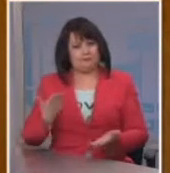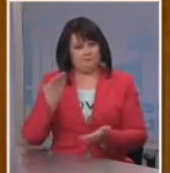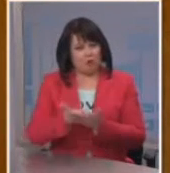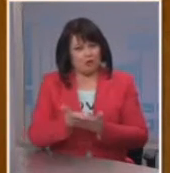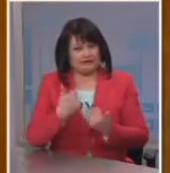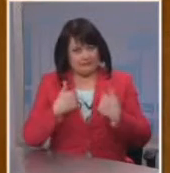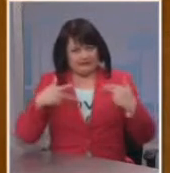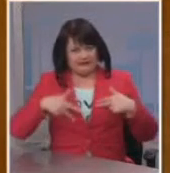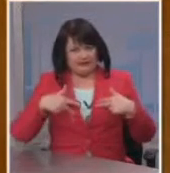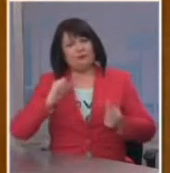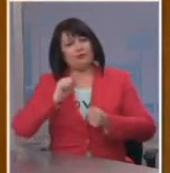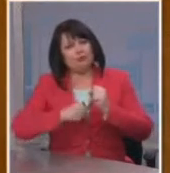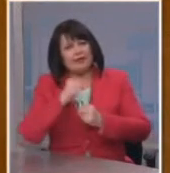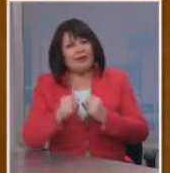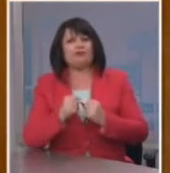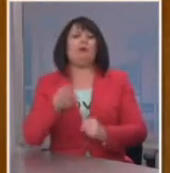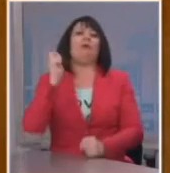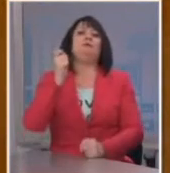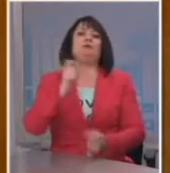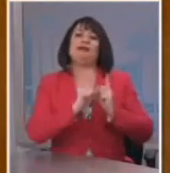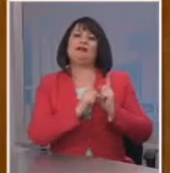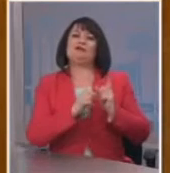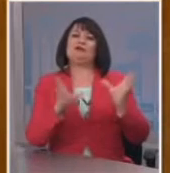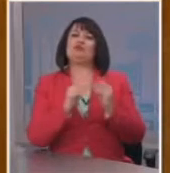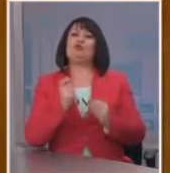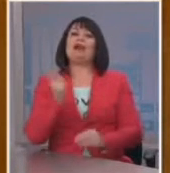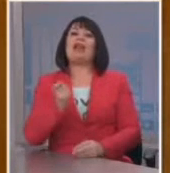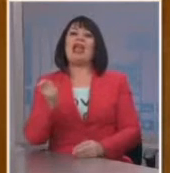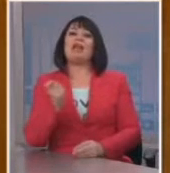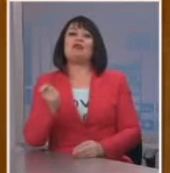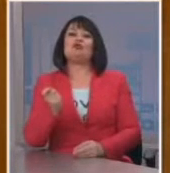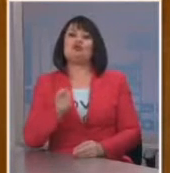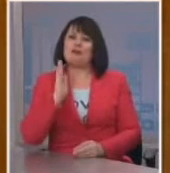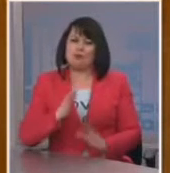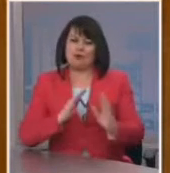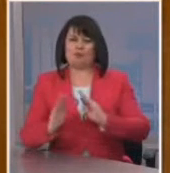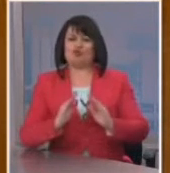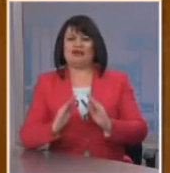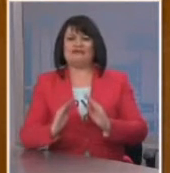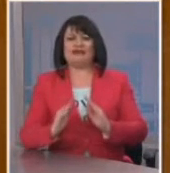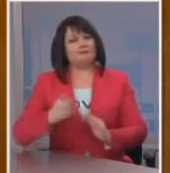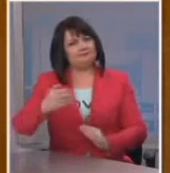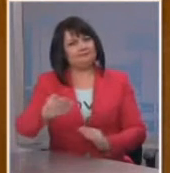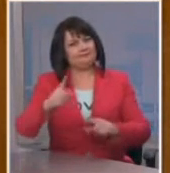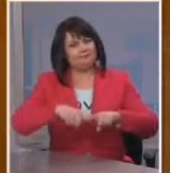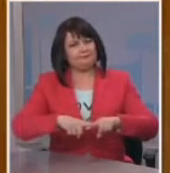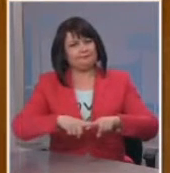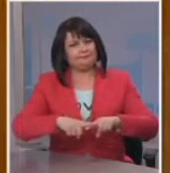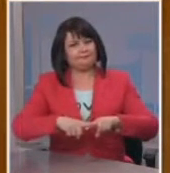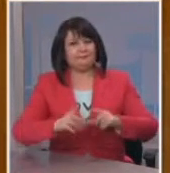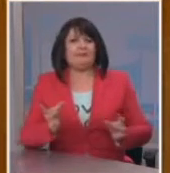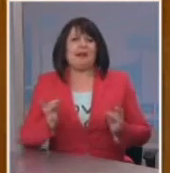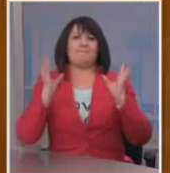προσπαθήσουμε να πετύχουμε μια πολιτική συμφωνία για το χρέος που θα διασφαλίζει τη δυνατότητα της Ελλάδας να απαλλαγεί από